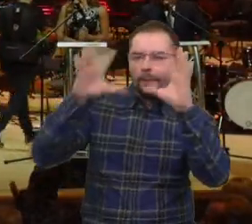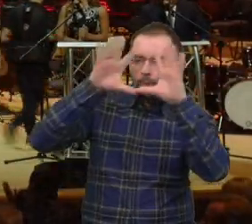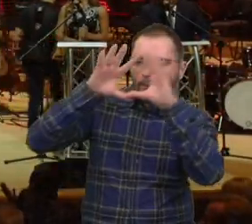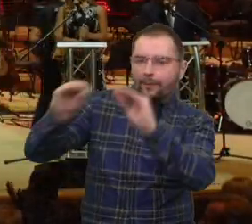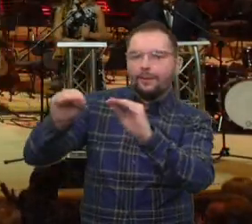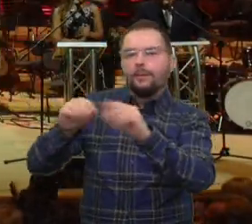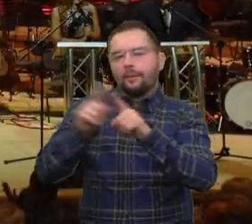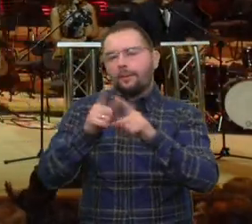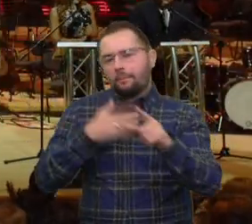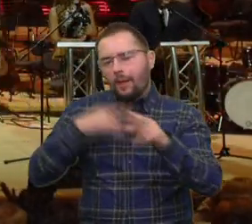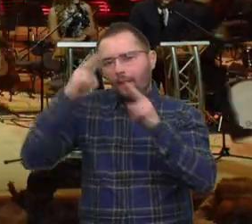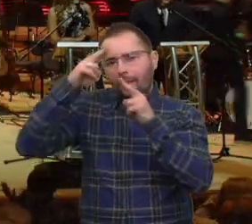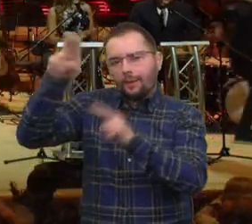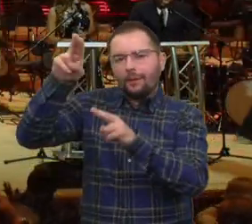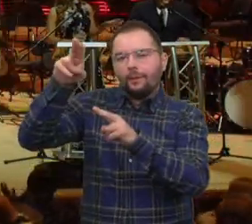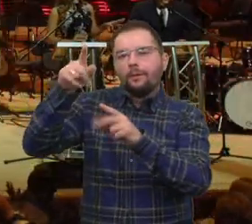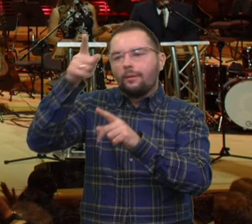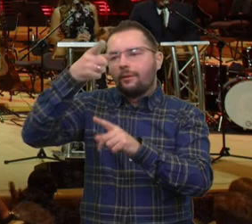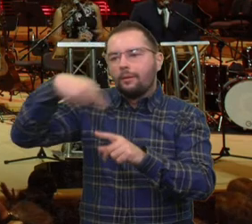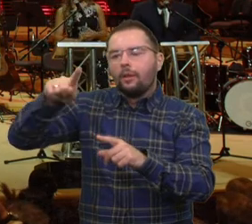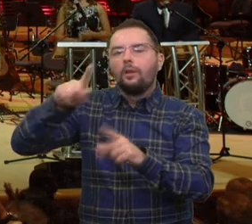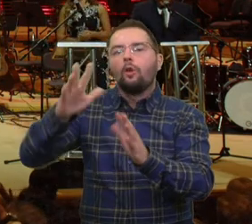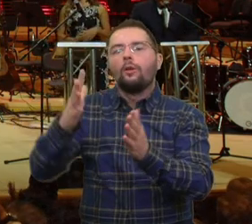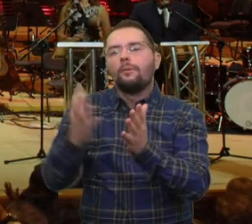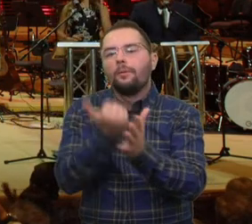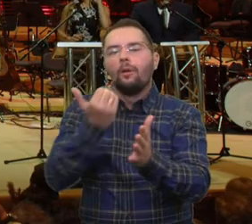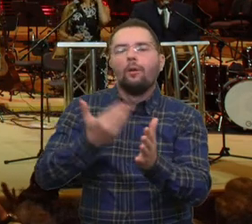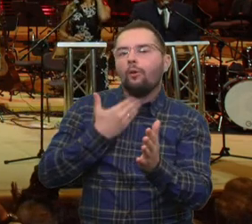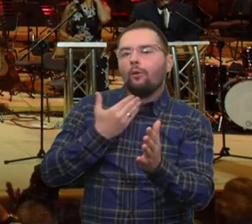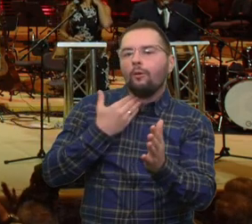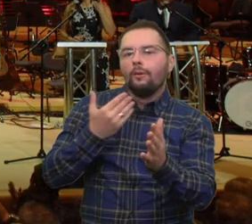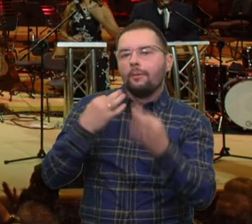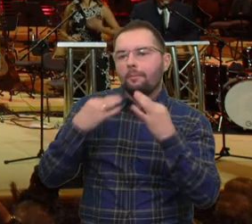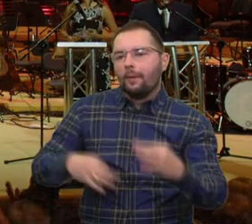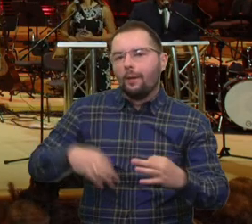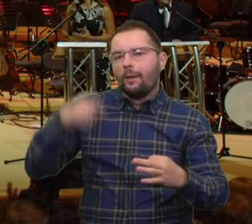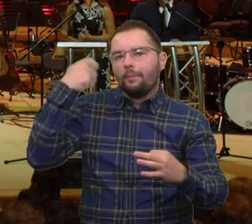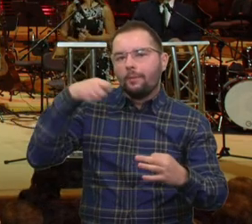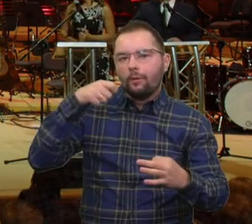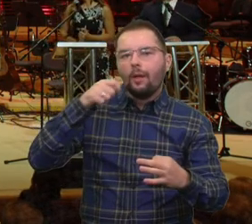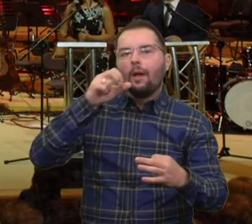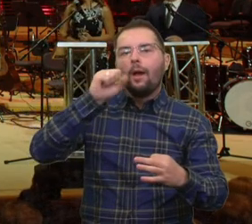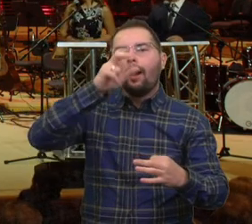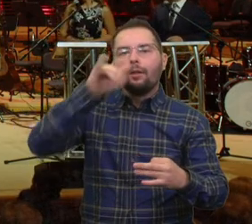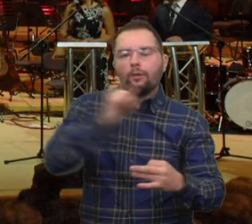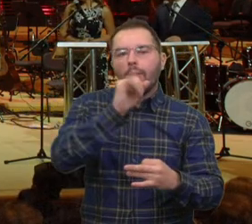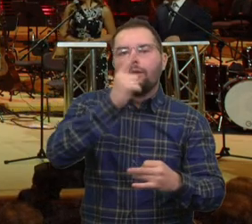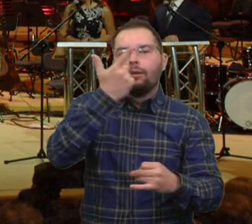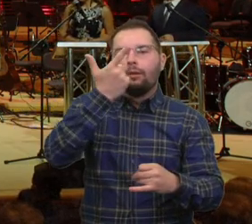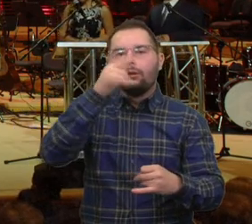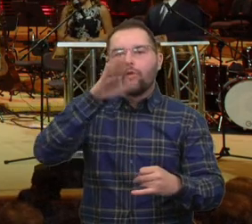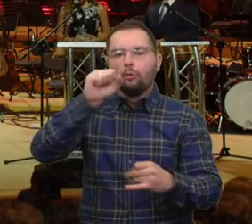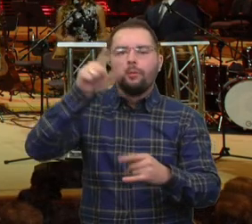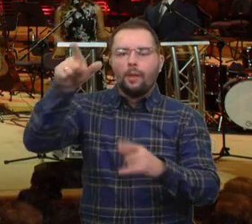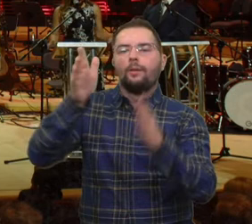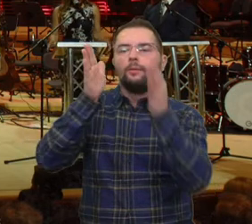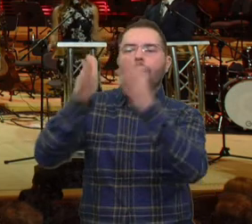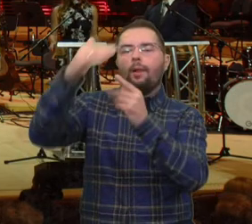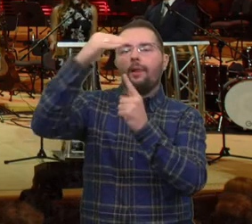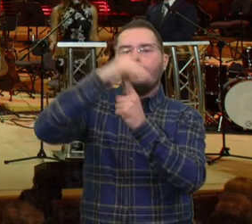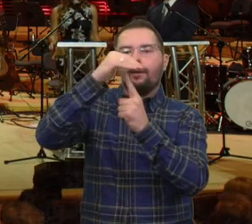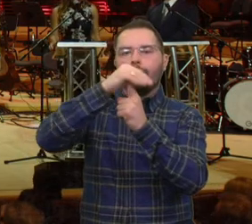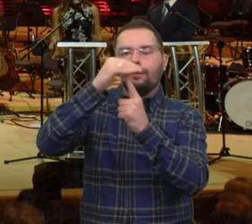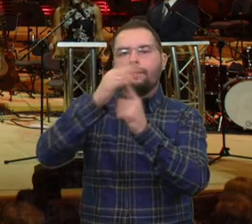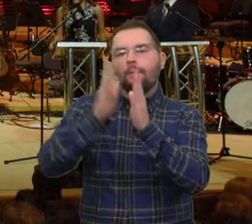I mamy nadzieję, że w imieniu wyróżnionych głos zechce zabrać pan prezydent Andrzej Dziuba. Bardzo prosimy